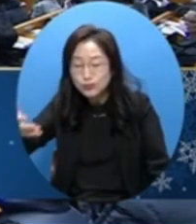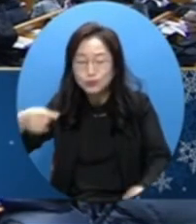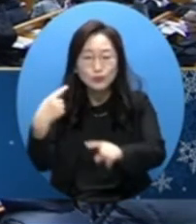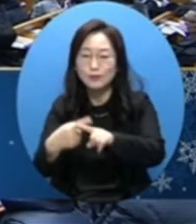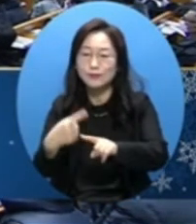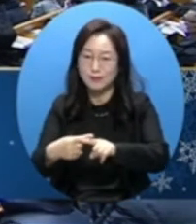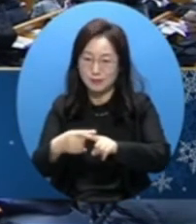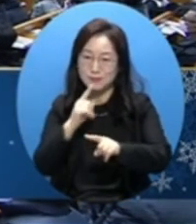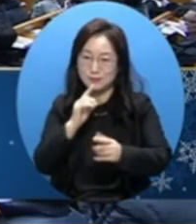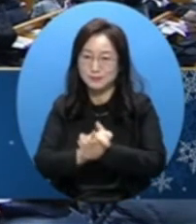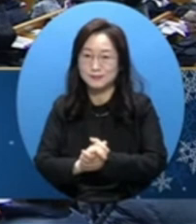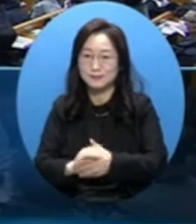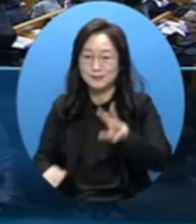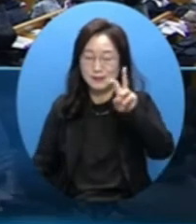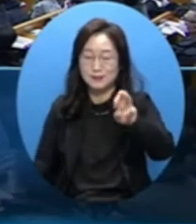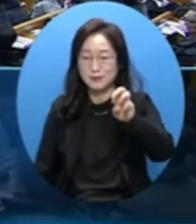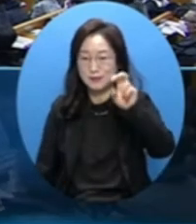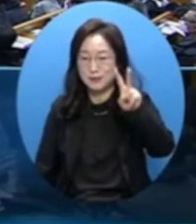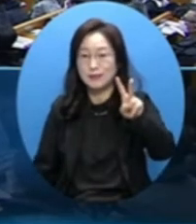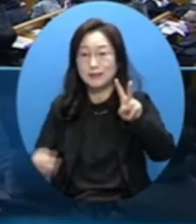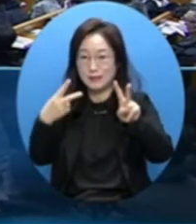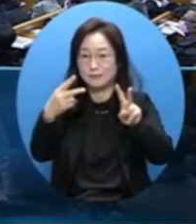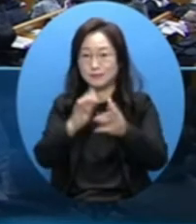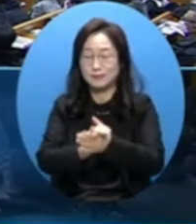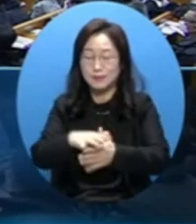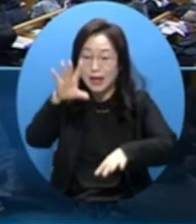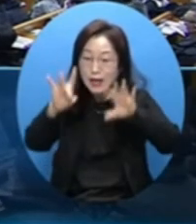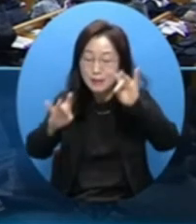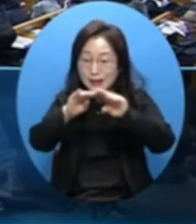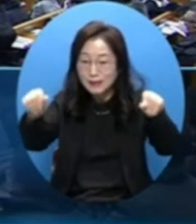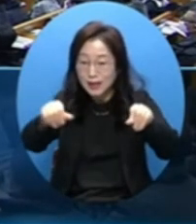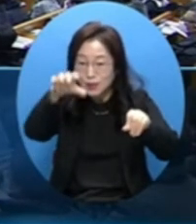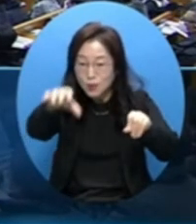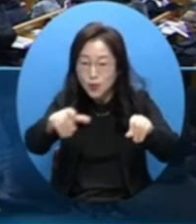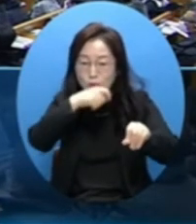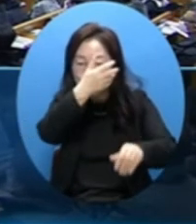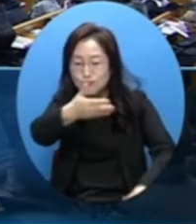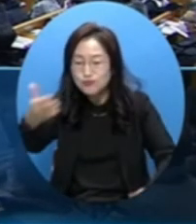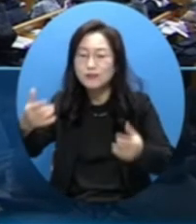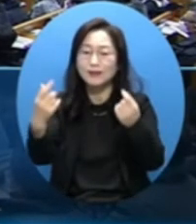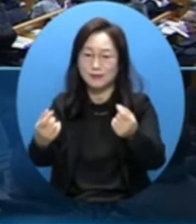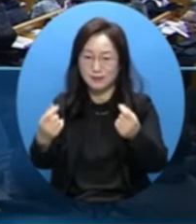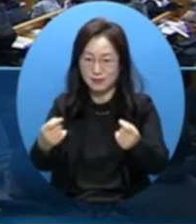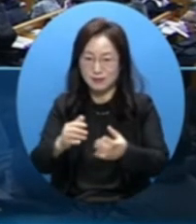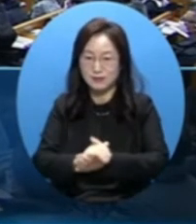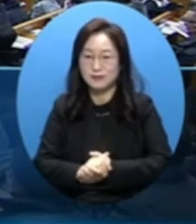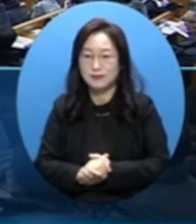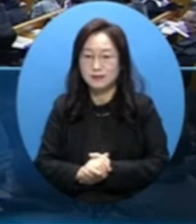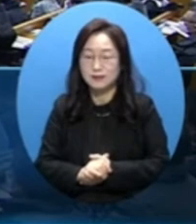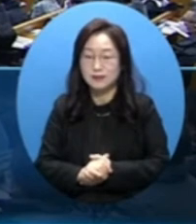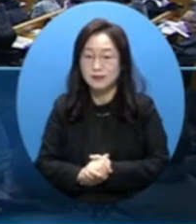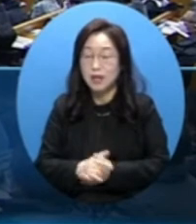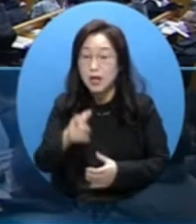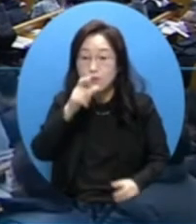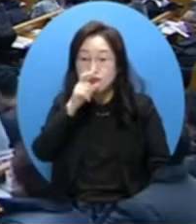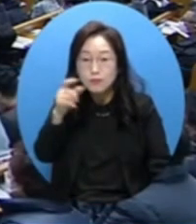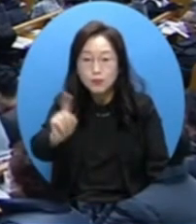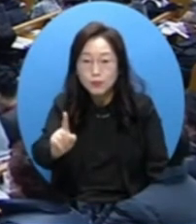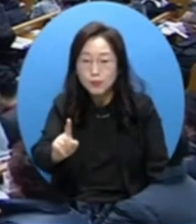말씀하고 있습니다. 32장 2절은 이와 같이 이어집니다. 마른 땅에 냇물 같을 것이며, 물은 모든